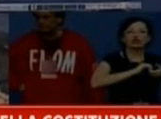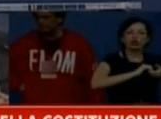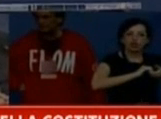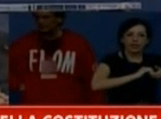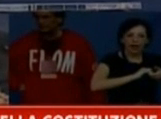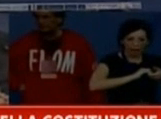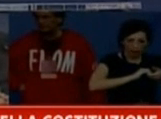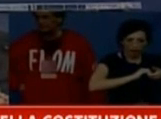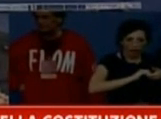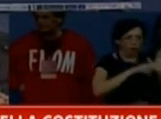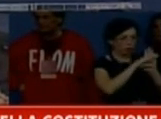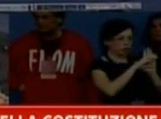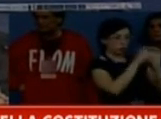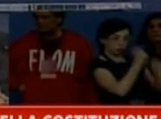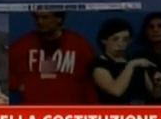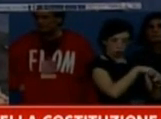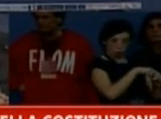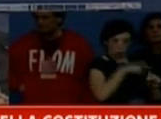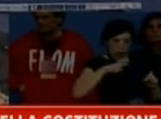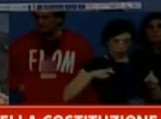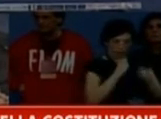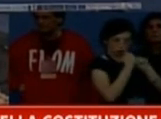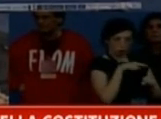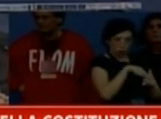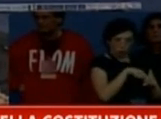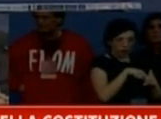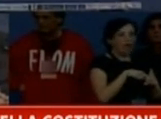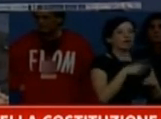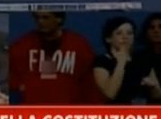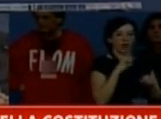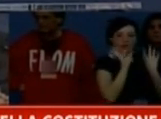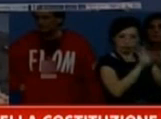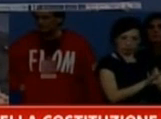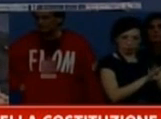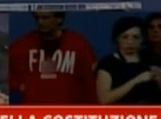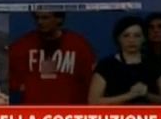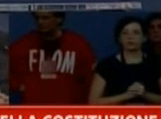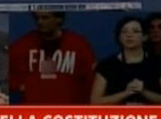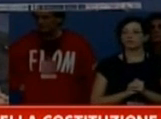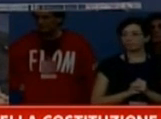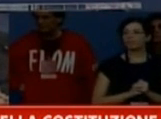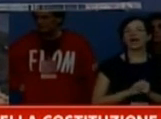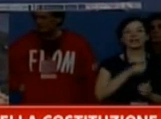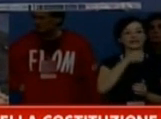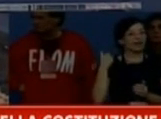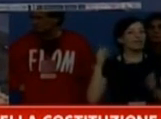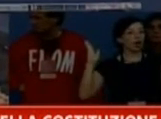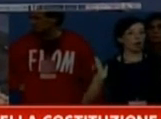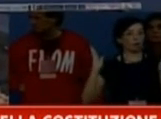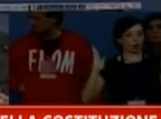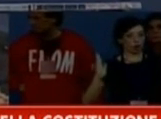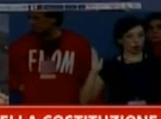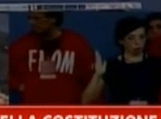costituenti hanno voluto tracciare. Facciamo un rapidissimo confronto col momento che stiamo vivendo. Tutti